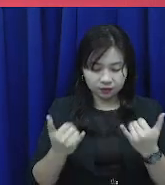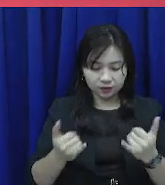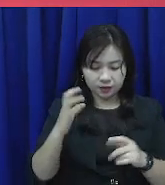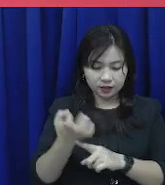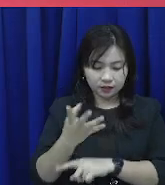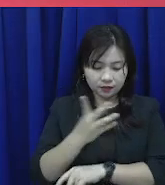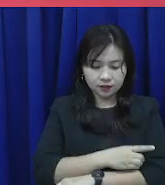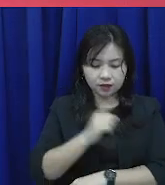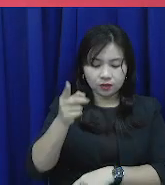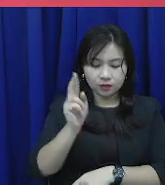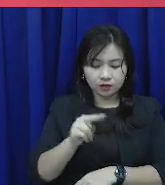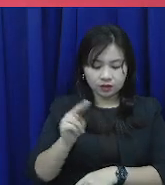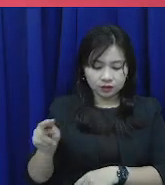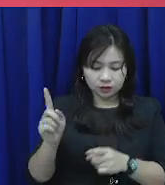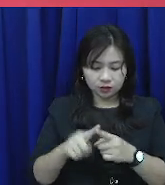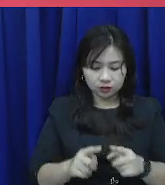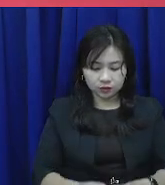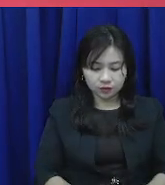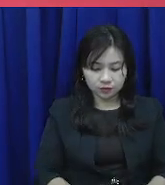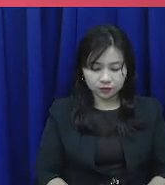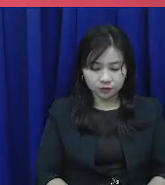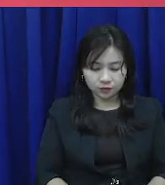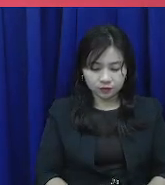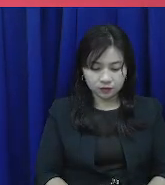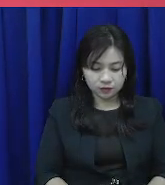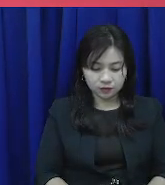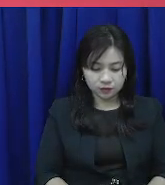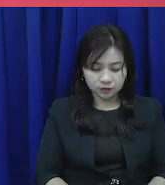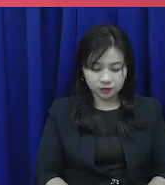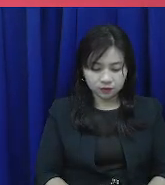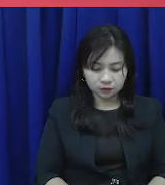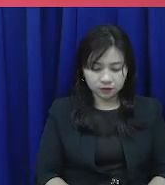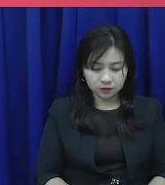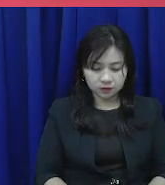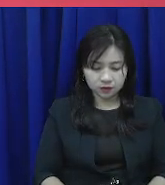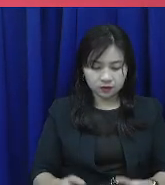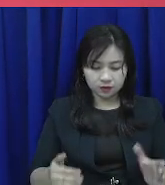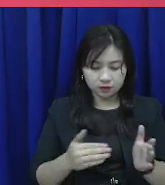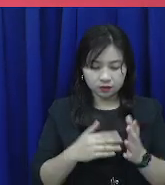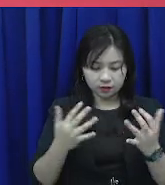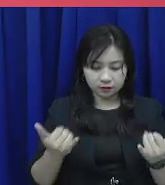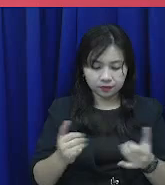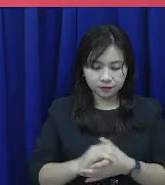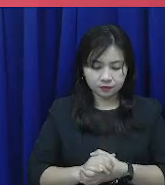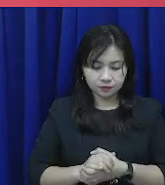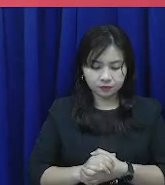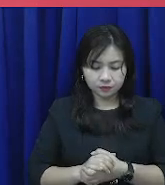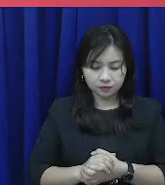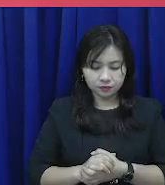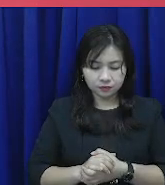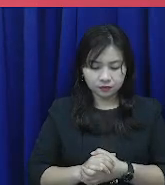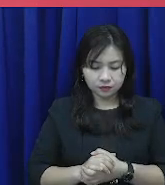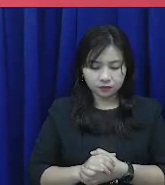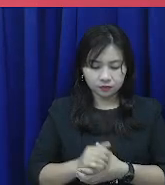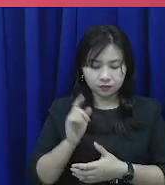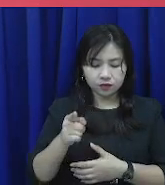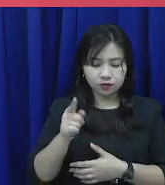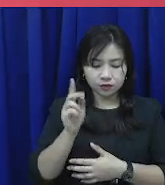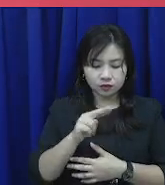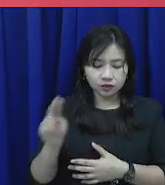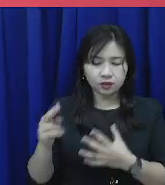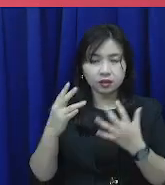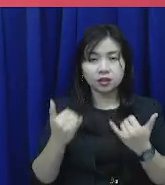yourself everyday you have to take to make yourselves ready prepared for the seed to be sown